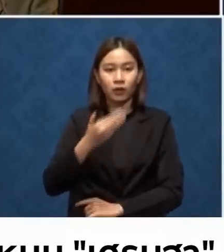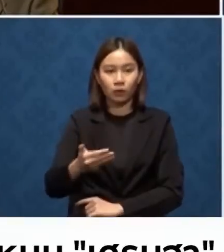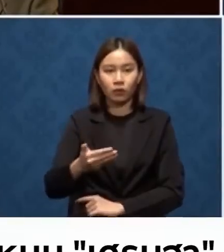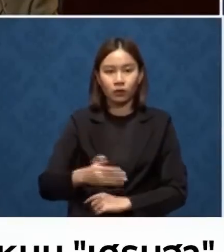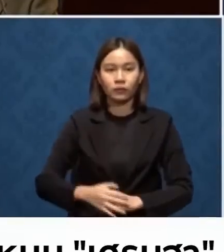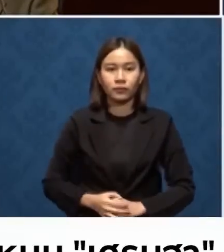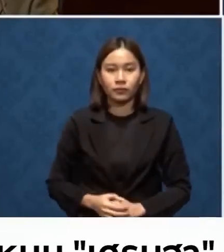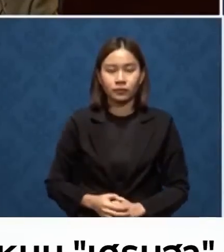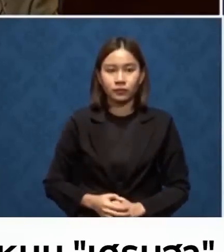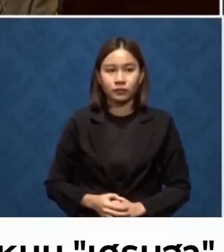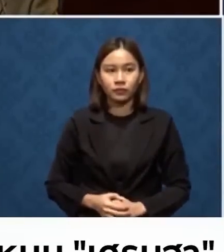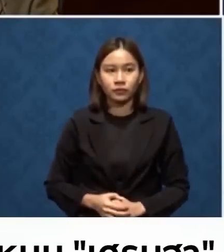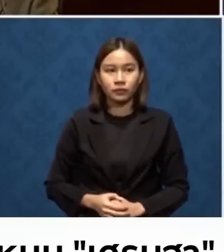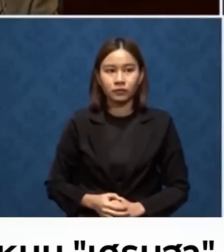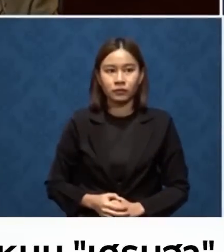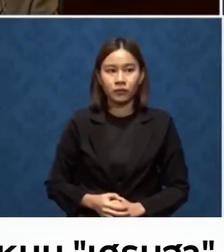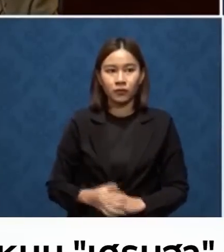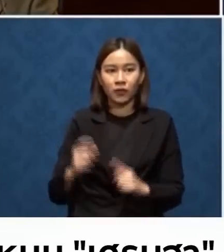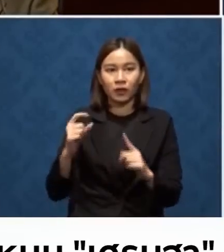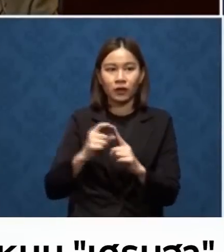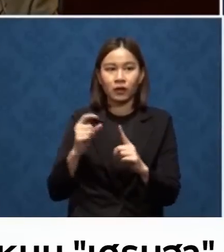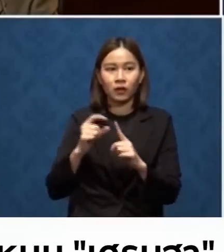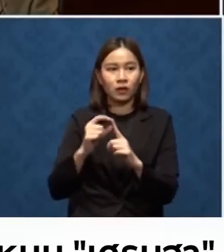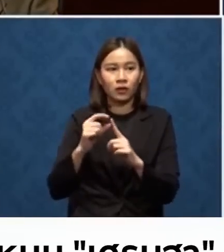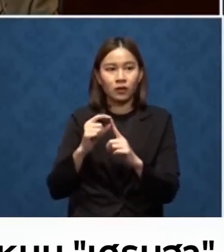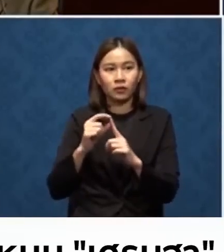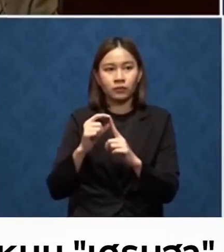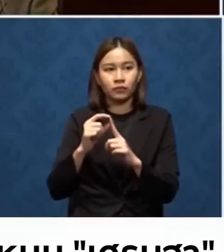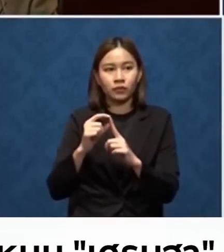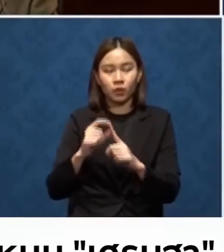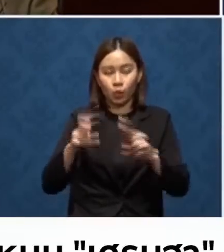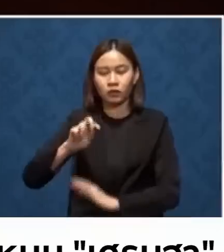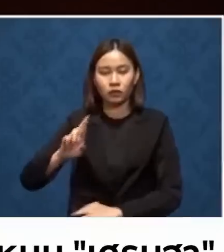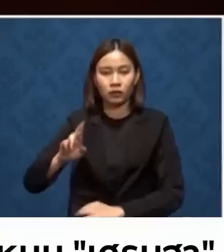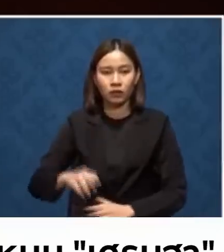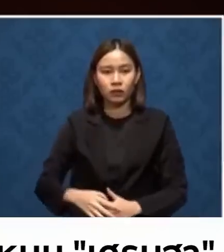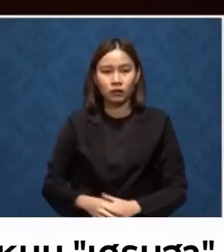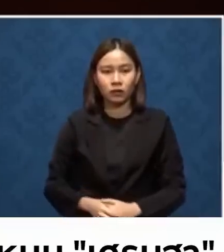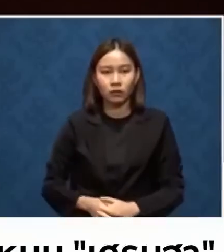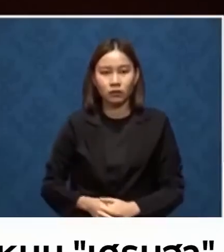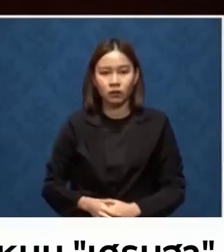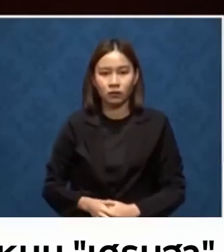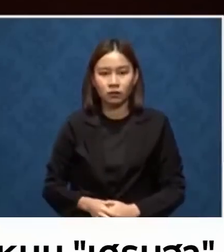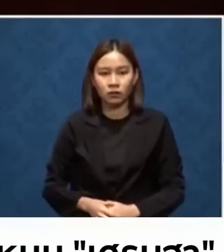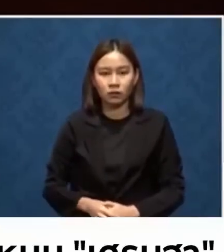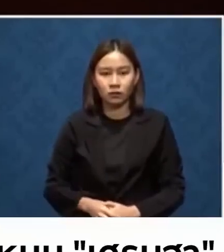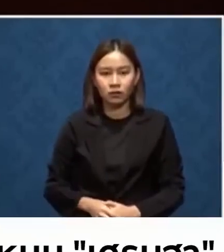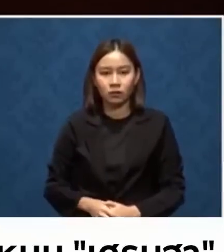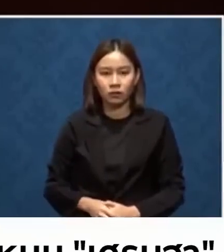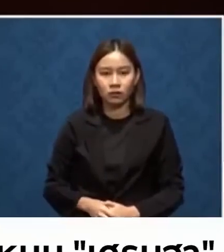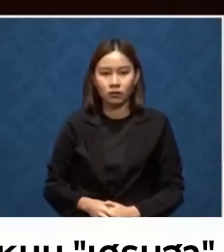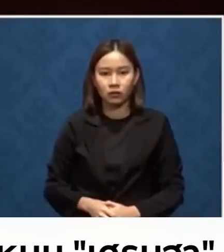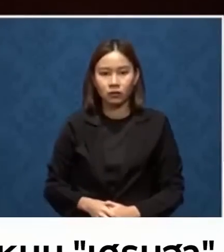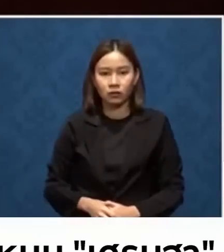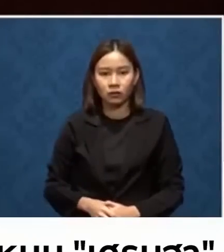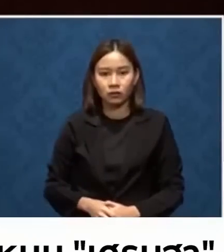ลา 11:30 นแล้วก็วาระที่น่าจับตาก็คือเรื่องของการโหวตนายกอ่ะก็ยังไม่มีข้อกำหนดนะยังไม่มีวันกำหนดออกมาที่ชัดเจนว่